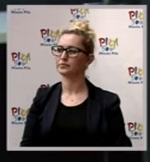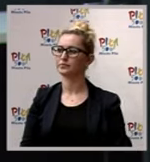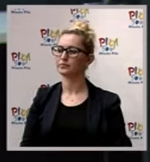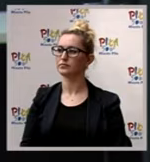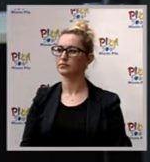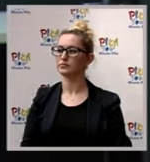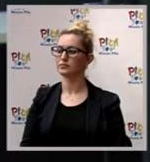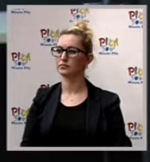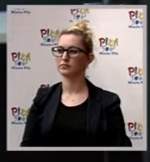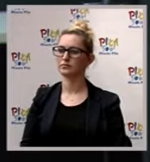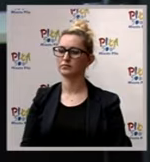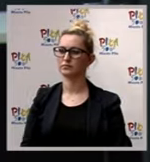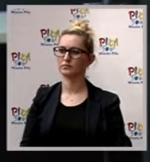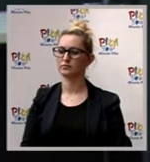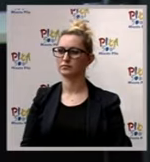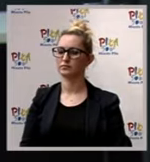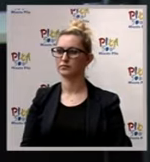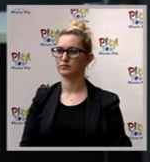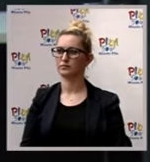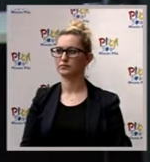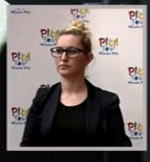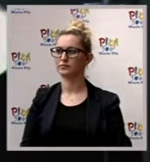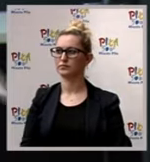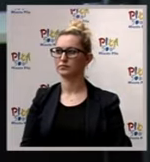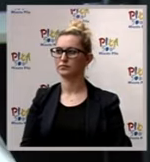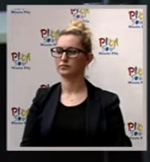Waldemar Polachowski i Zbigniew Pysiak.